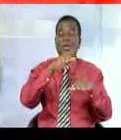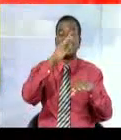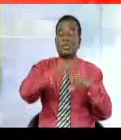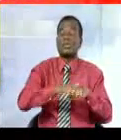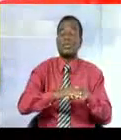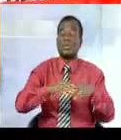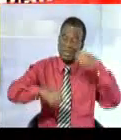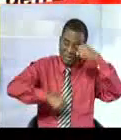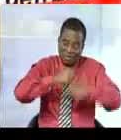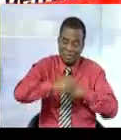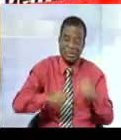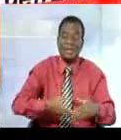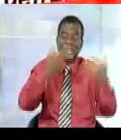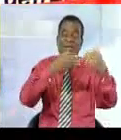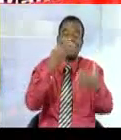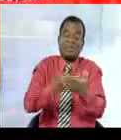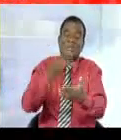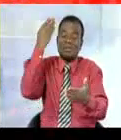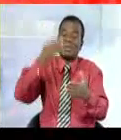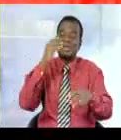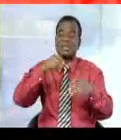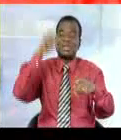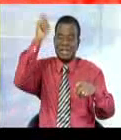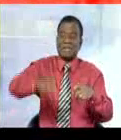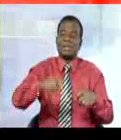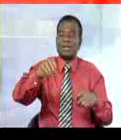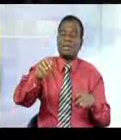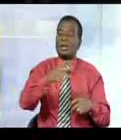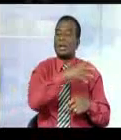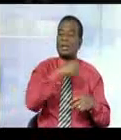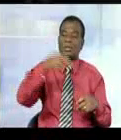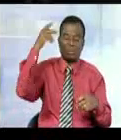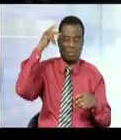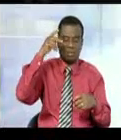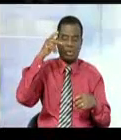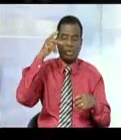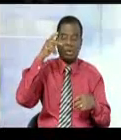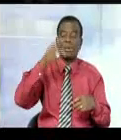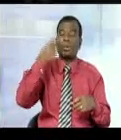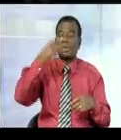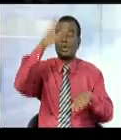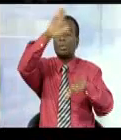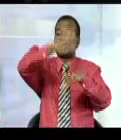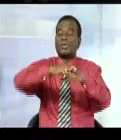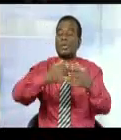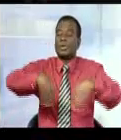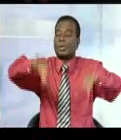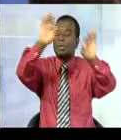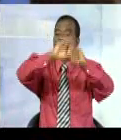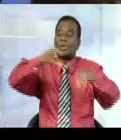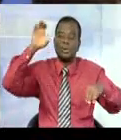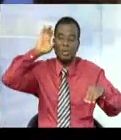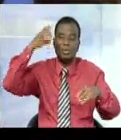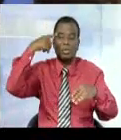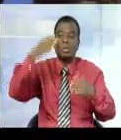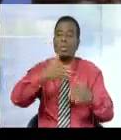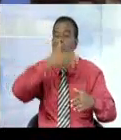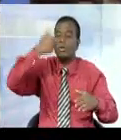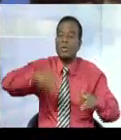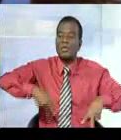ensuite l'aider financièrement si cela est nécessaire. Et moralement. Se prononçant sur l'importance de l'écoute pour mieux